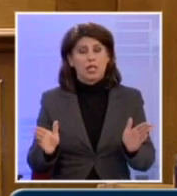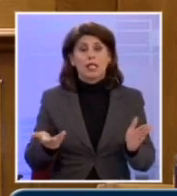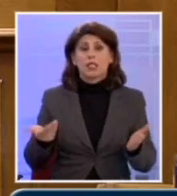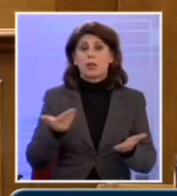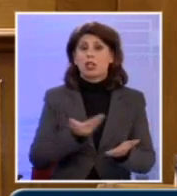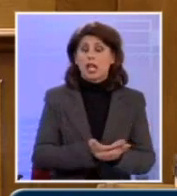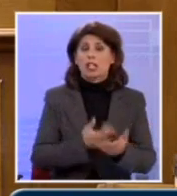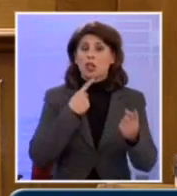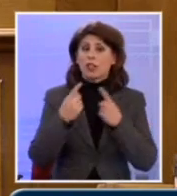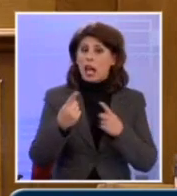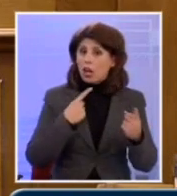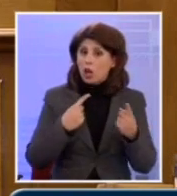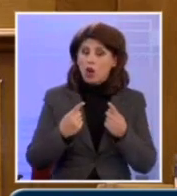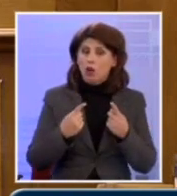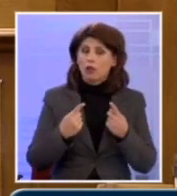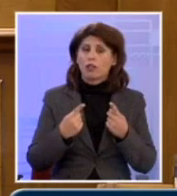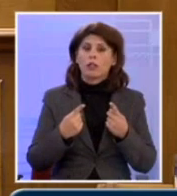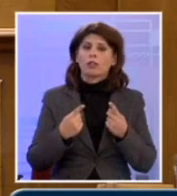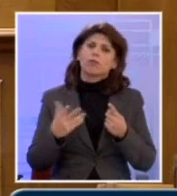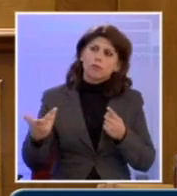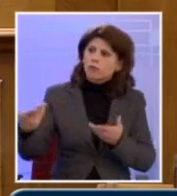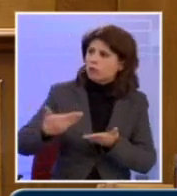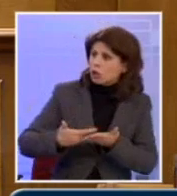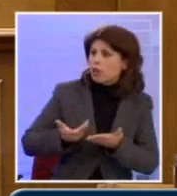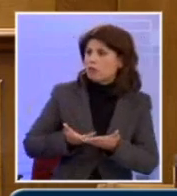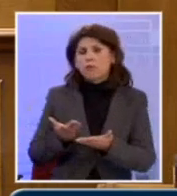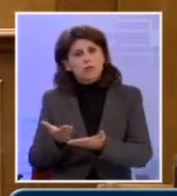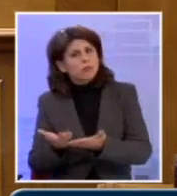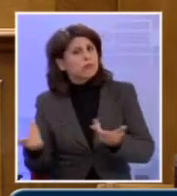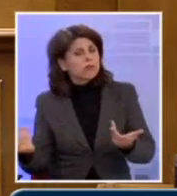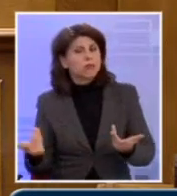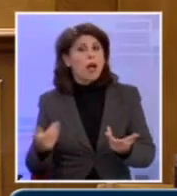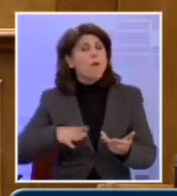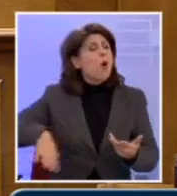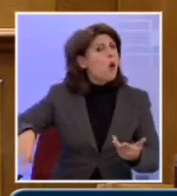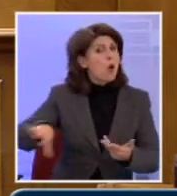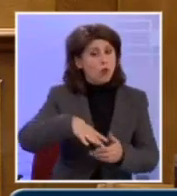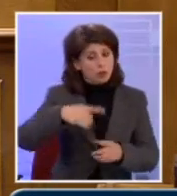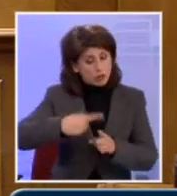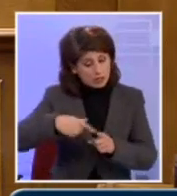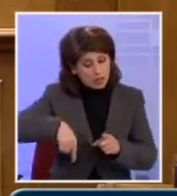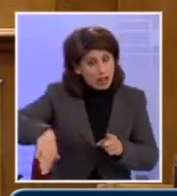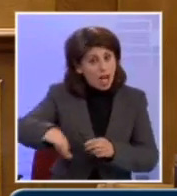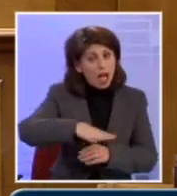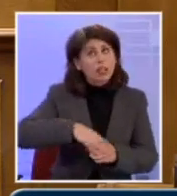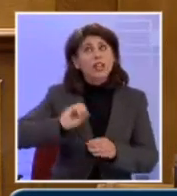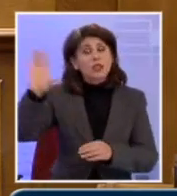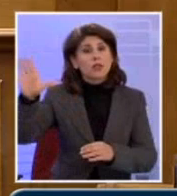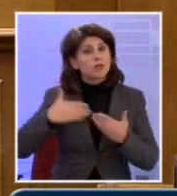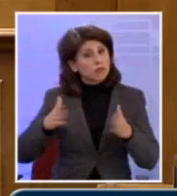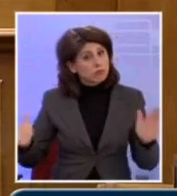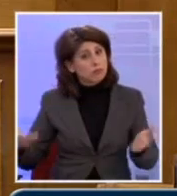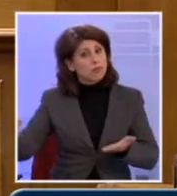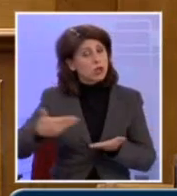προτάσεις, στο διάλογο, στις αντιπροτάσεις από παντού και μέσα στη χώρα και έξω. Ανοιχτοί